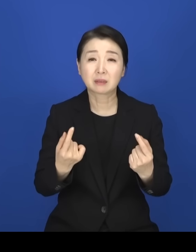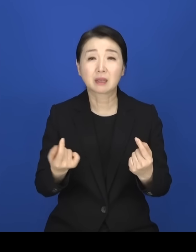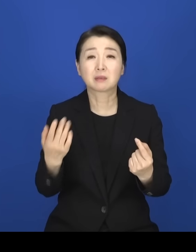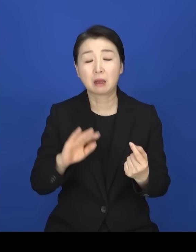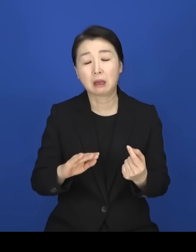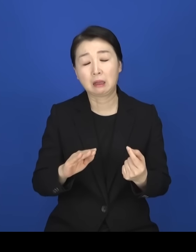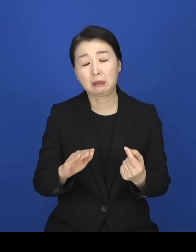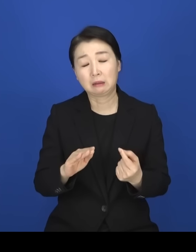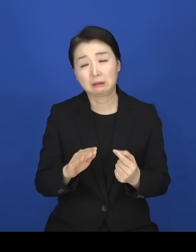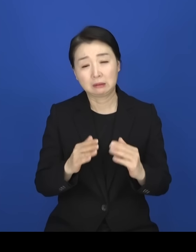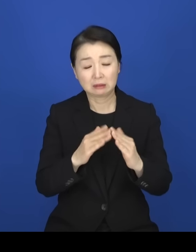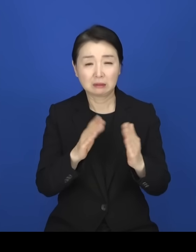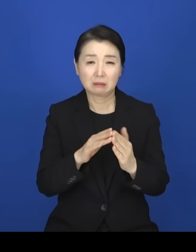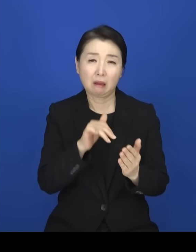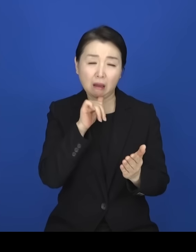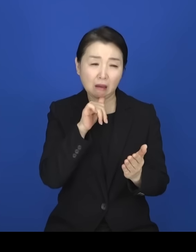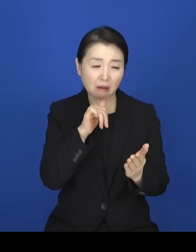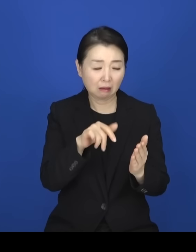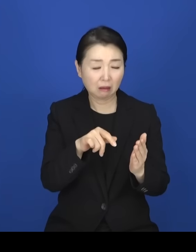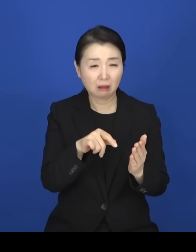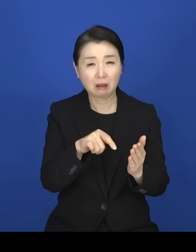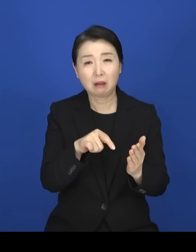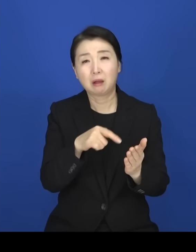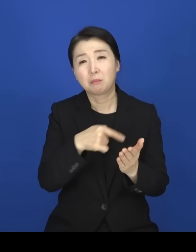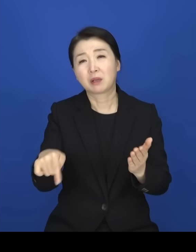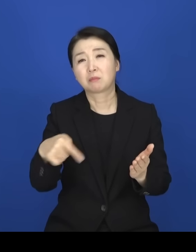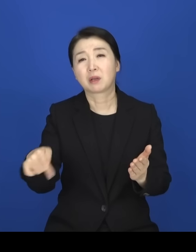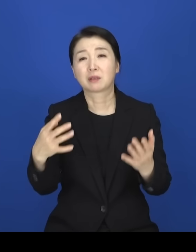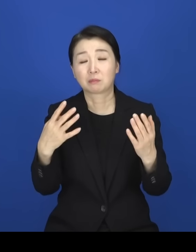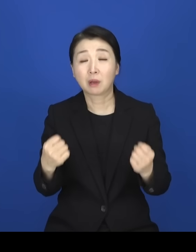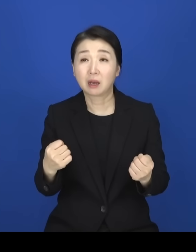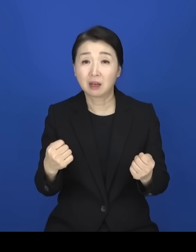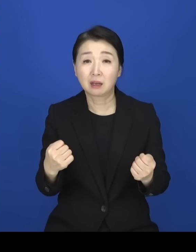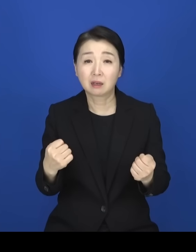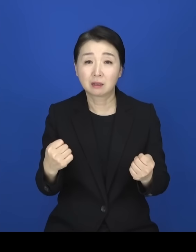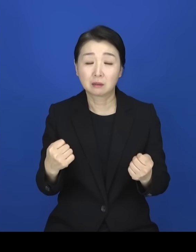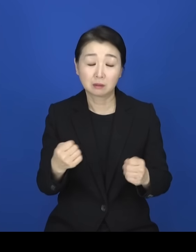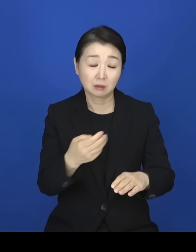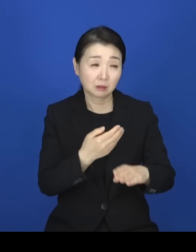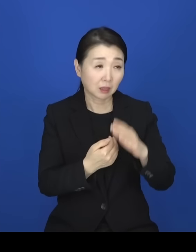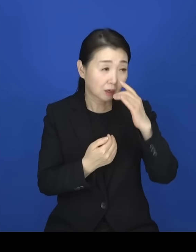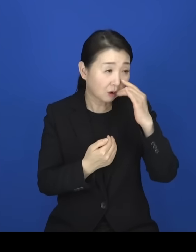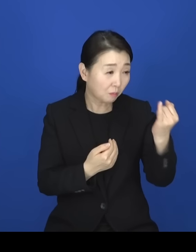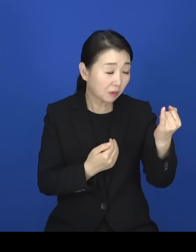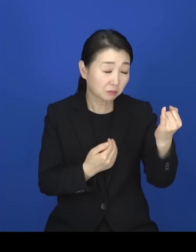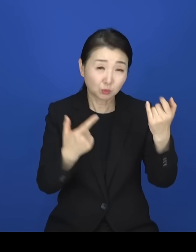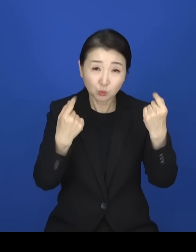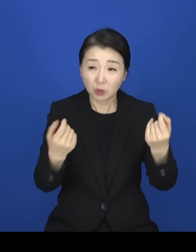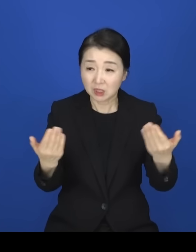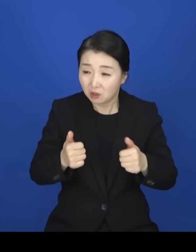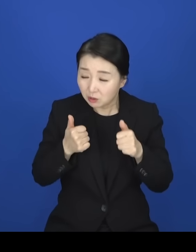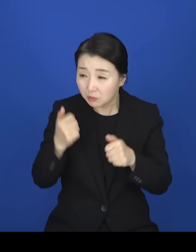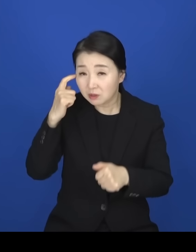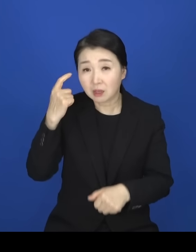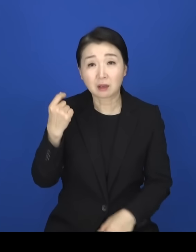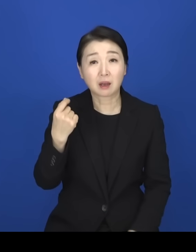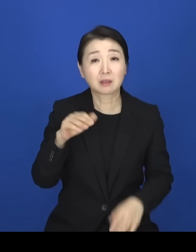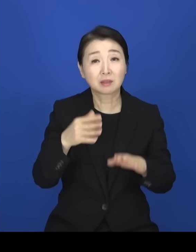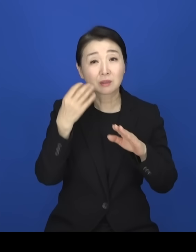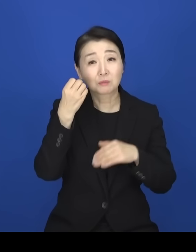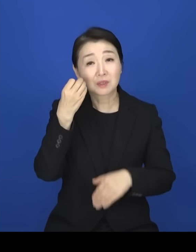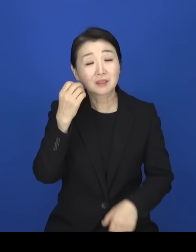안 해본 일이 없을 정도로 제가 옆에서 보면은 그래서 저는 다른 엄마들도 그런 줄 알았죠. 근데 지금 생각해보면 참 신기한